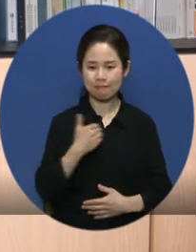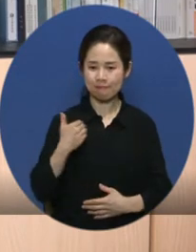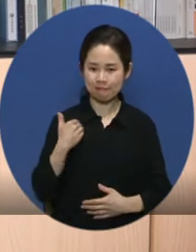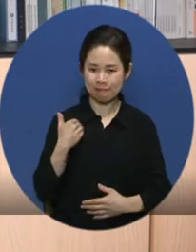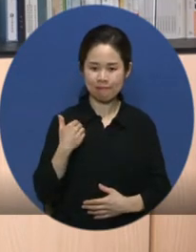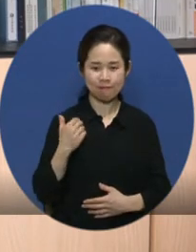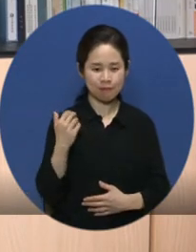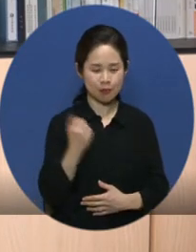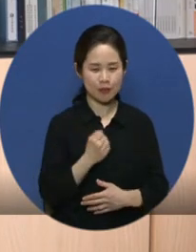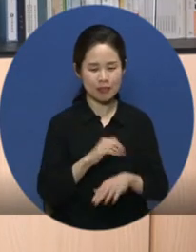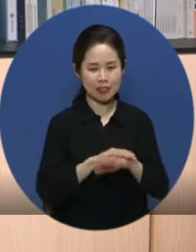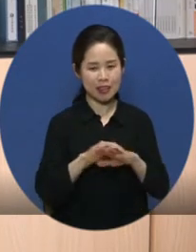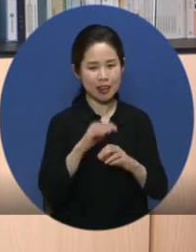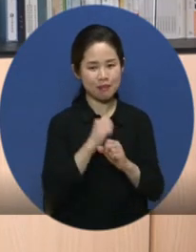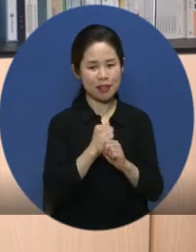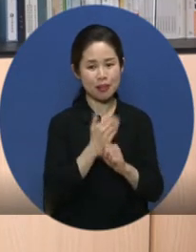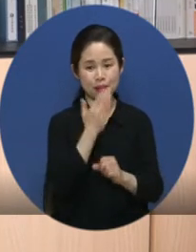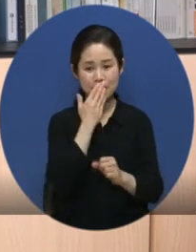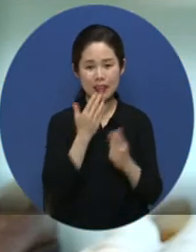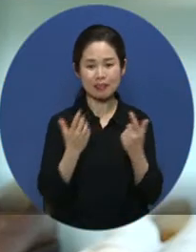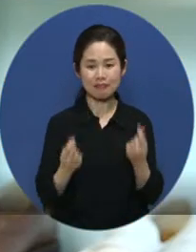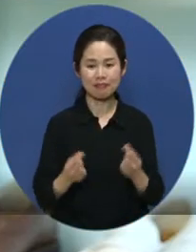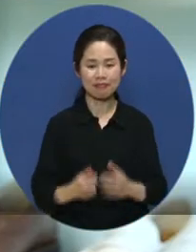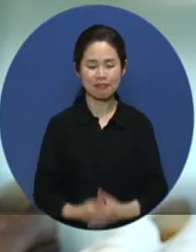잘 만들 수 있을 것 같고요.